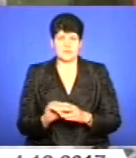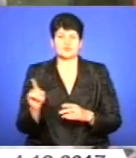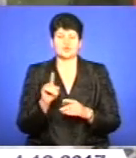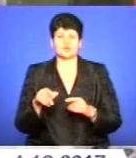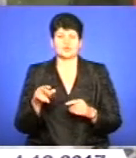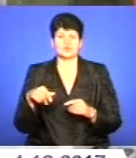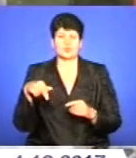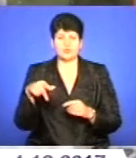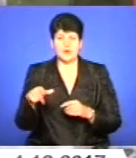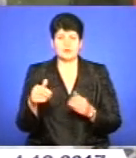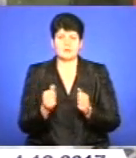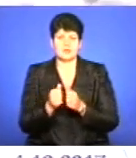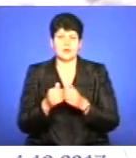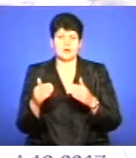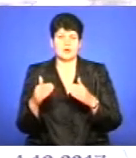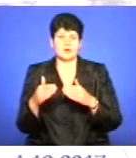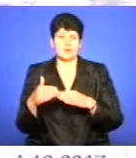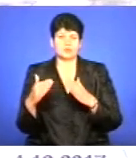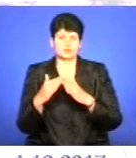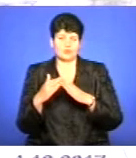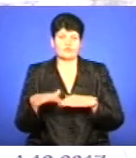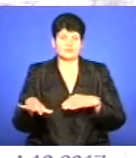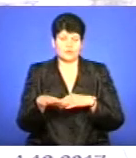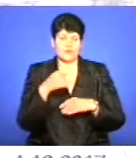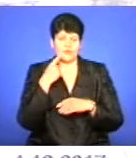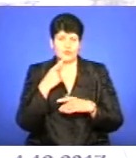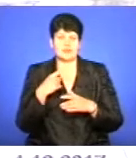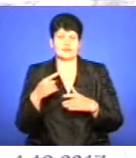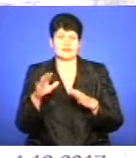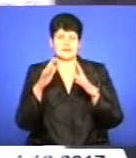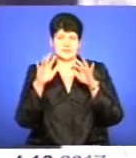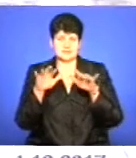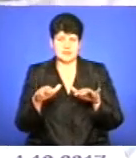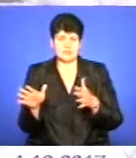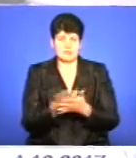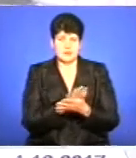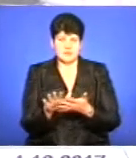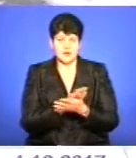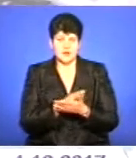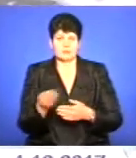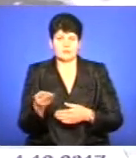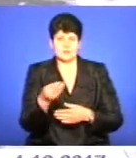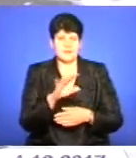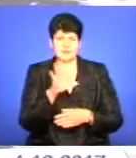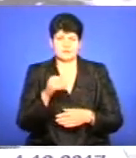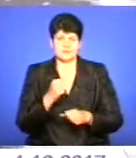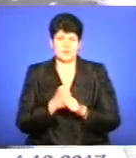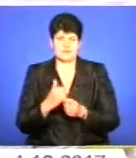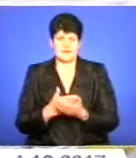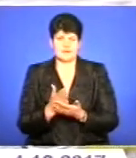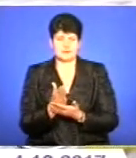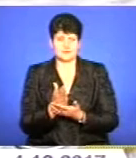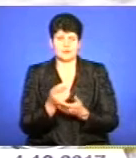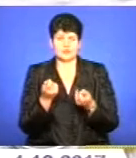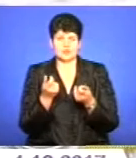та прибудинкових територій, тернополяни кажуть, сніг прибирають, доріжки посипають, проте не всюди роблять це якісно.